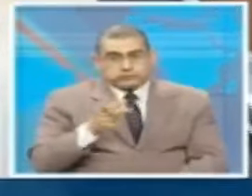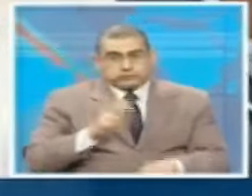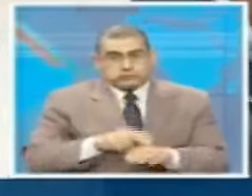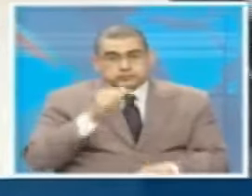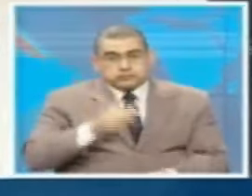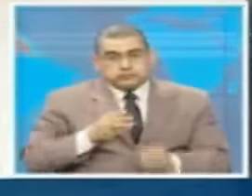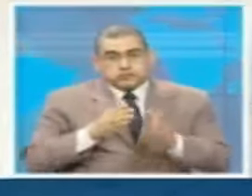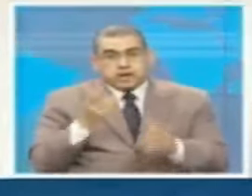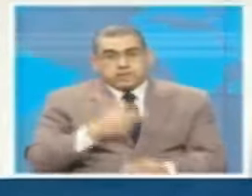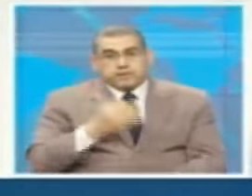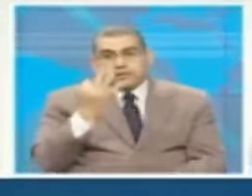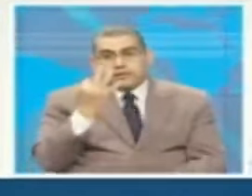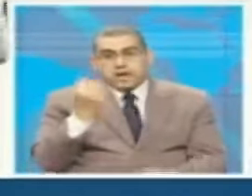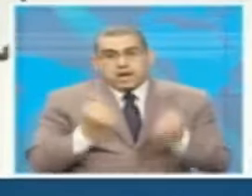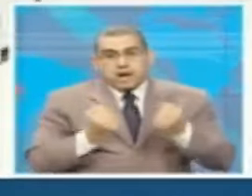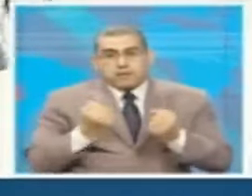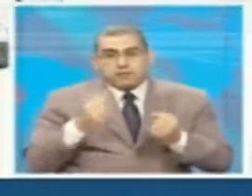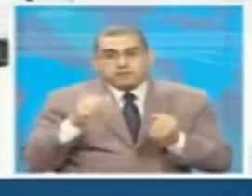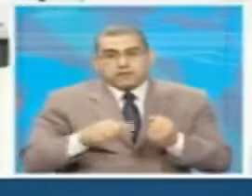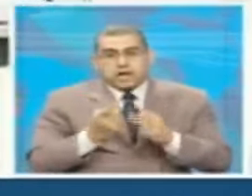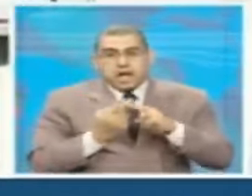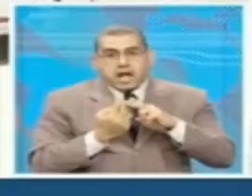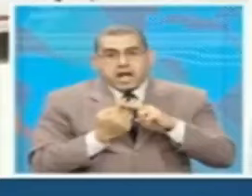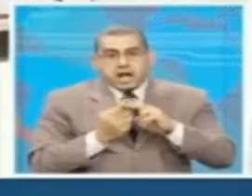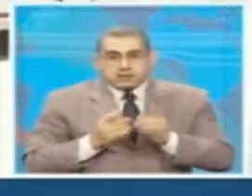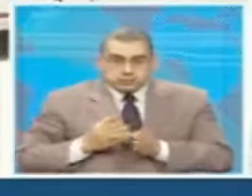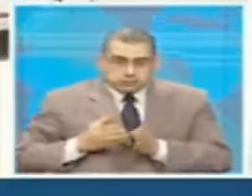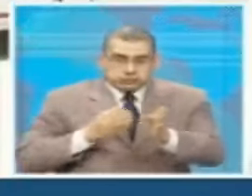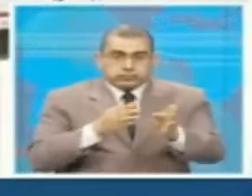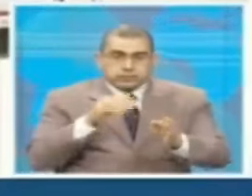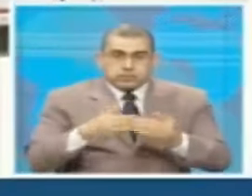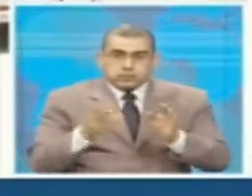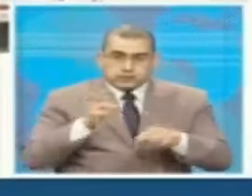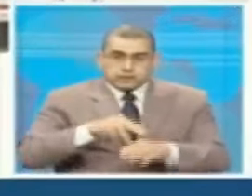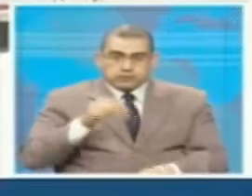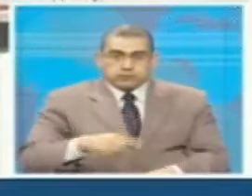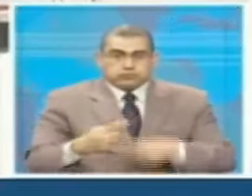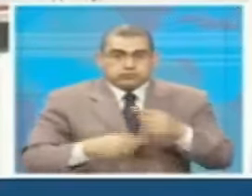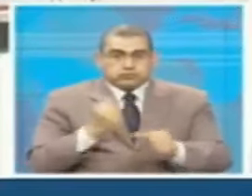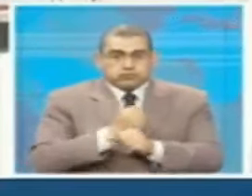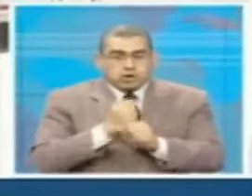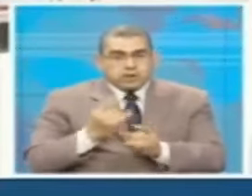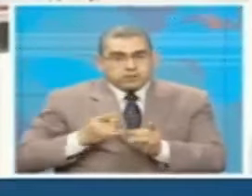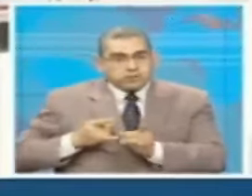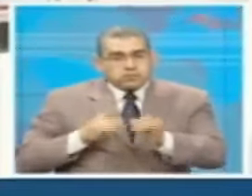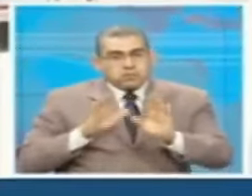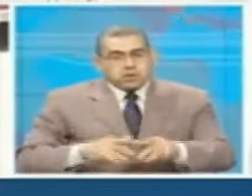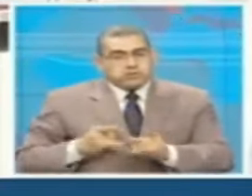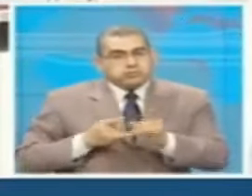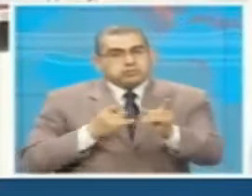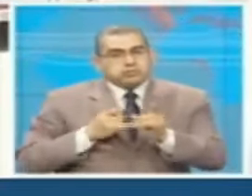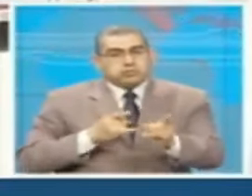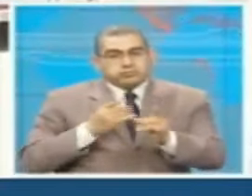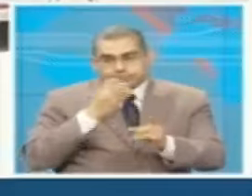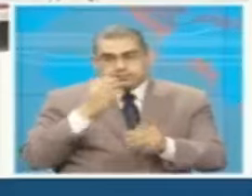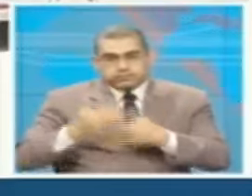دخول 3 سيارات للغاز عبر معبر رفح الحدودي، ولا زالت حركه الشاحنات مستمره في التدفق